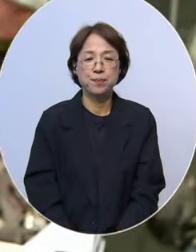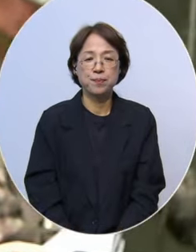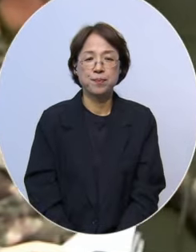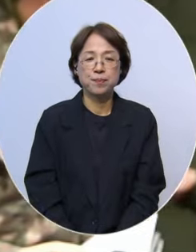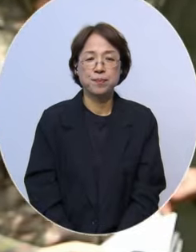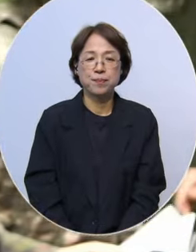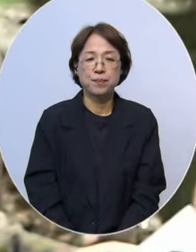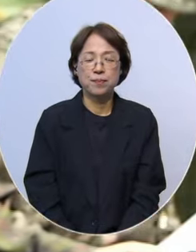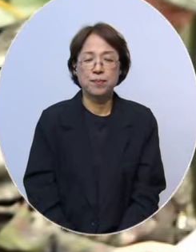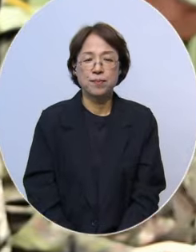김연합